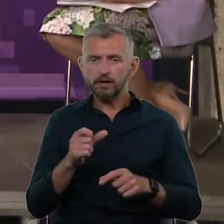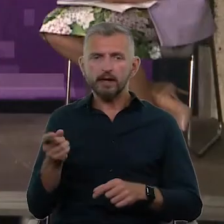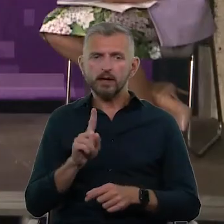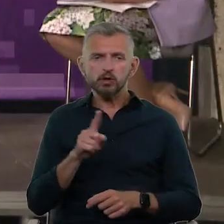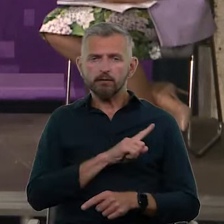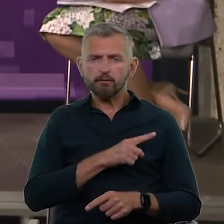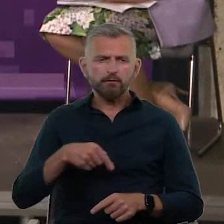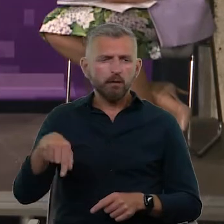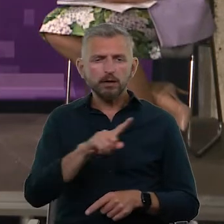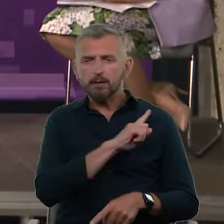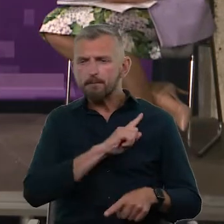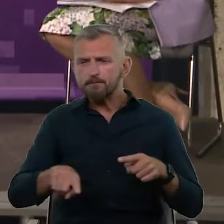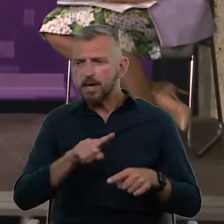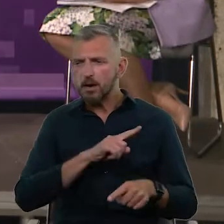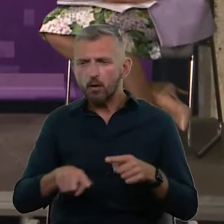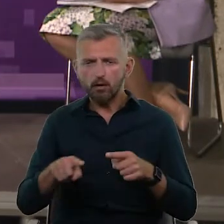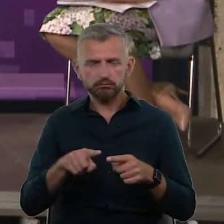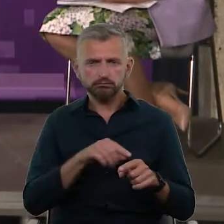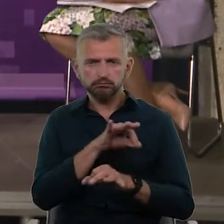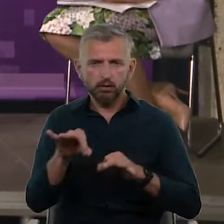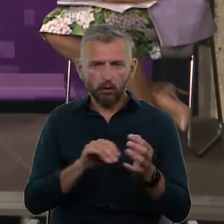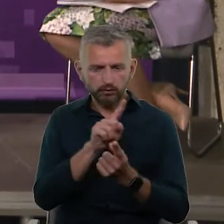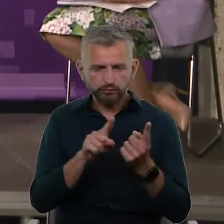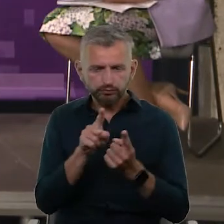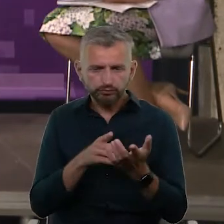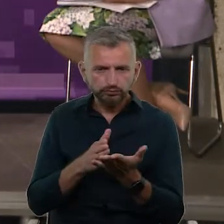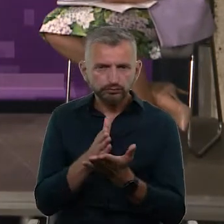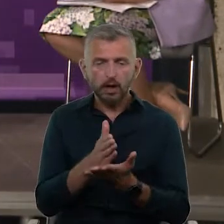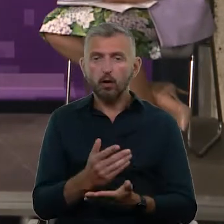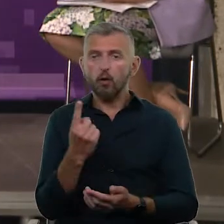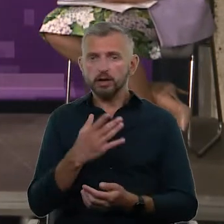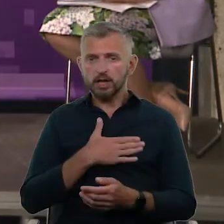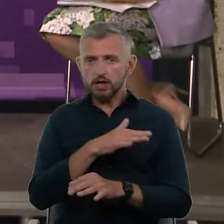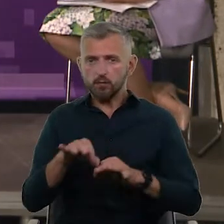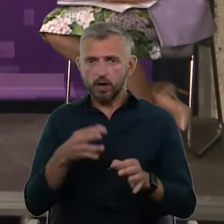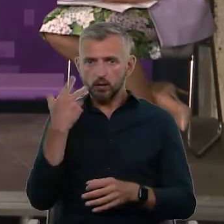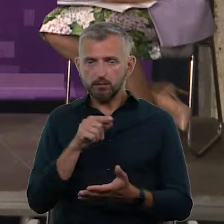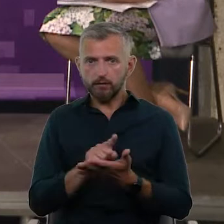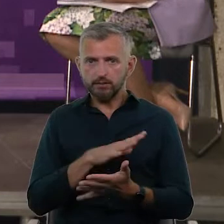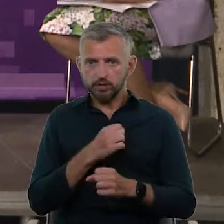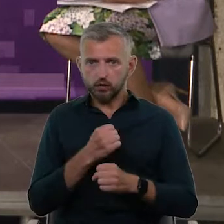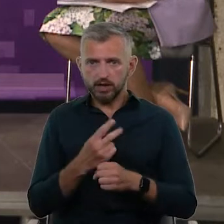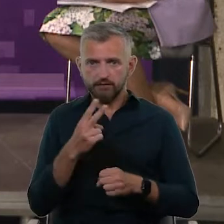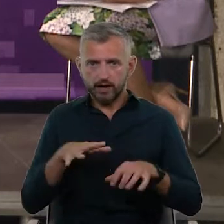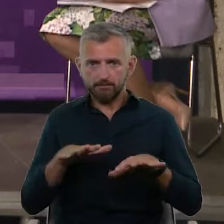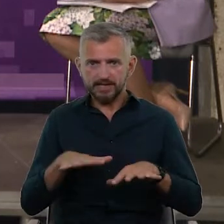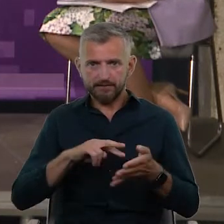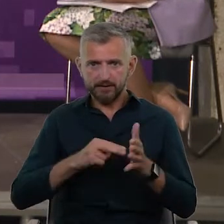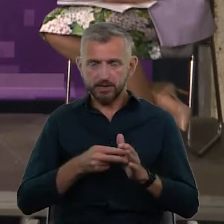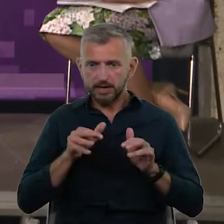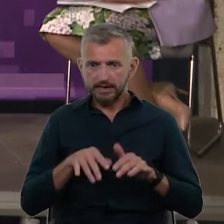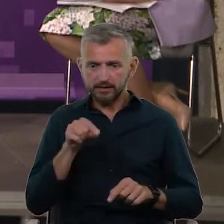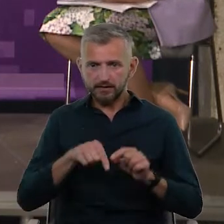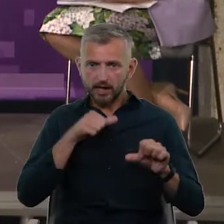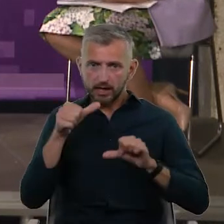бігом переорієнтували проекти. І наш один проект, коли ми повинні були б зробити два місцевих плани дій на цей рік,